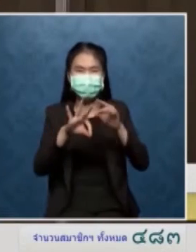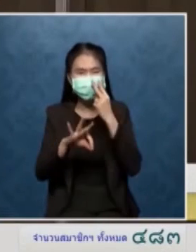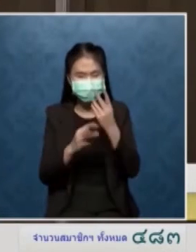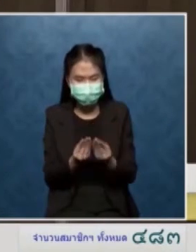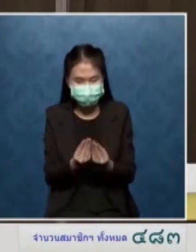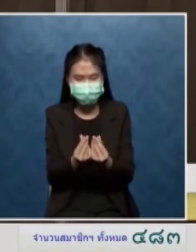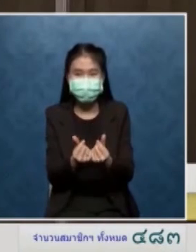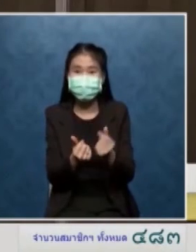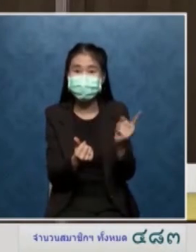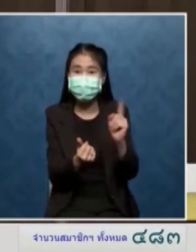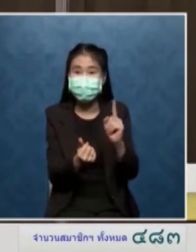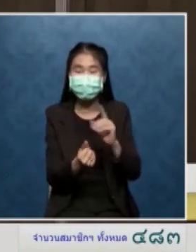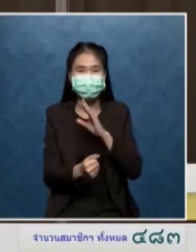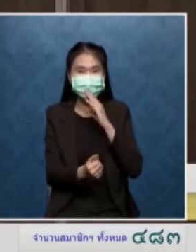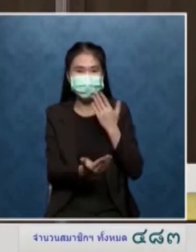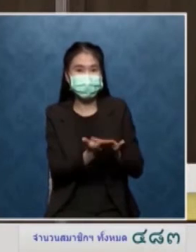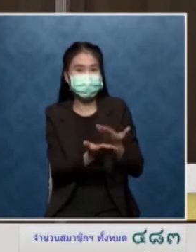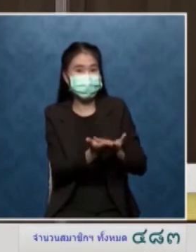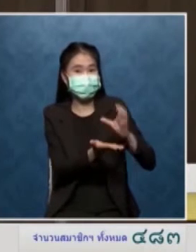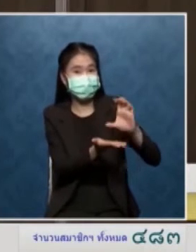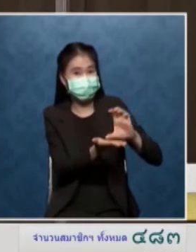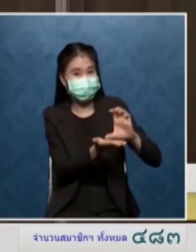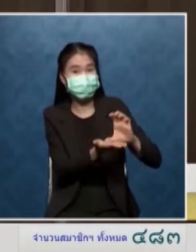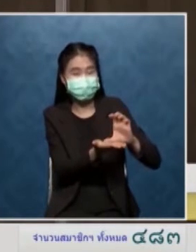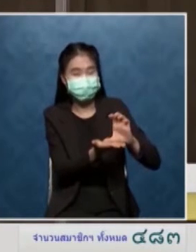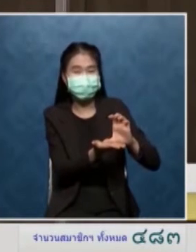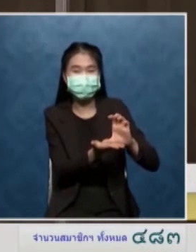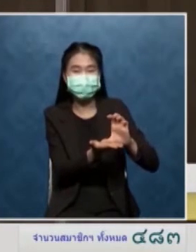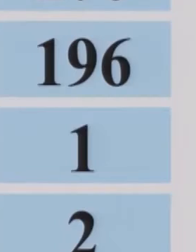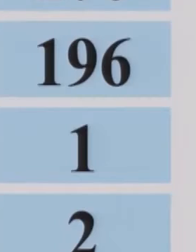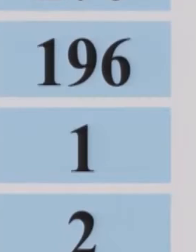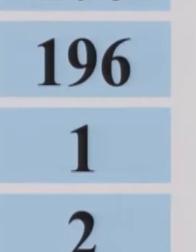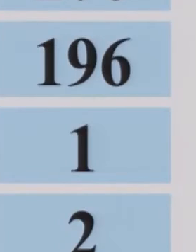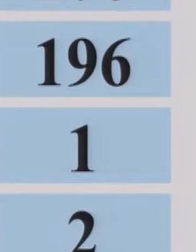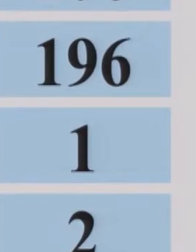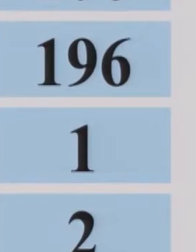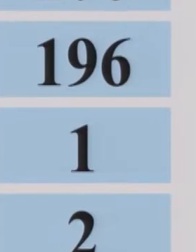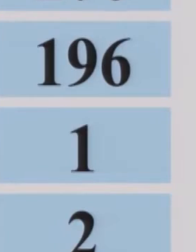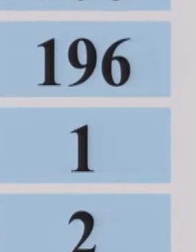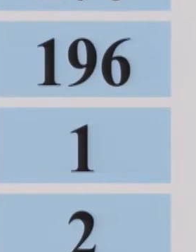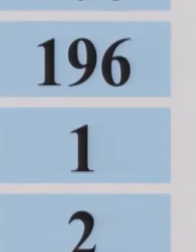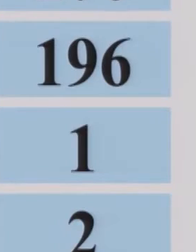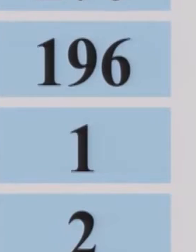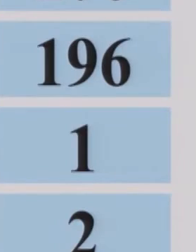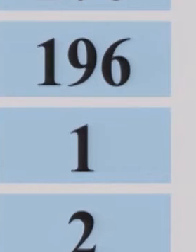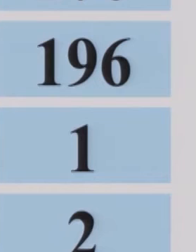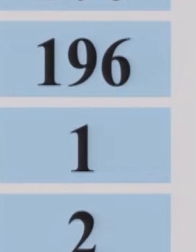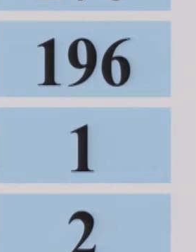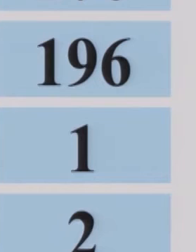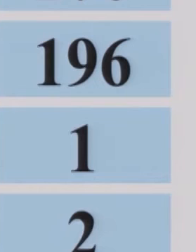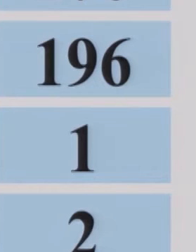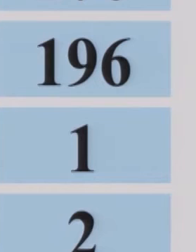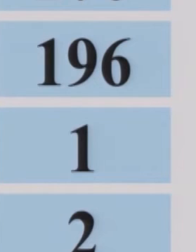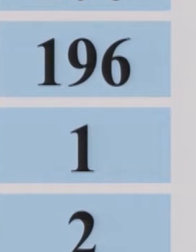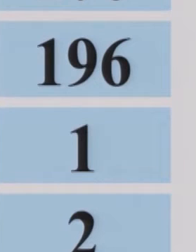196คะแนนนะครับก็เป็นอันว่าผ่านมติของที่ประชุม